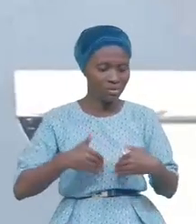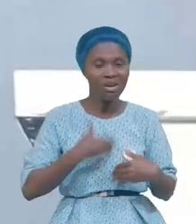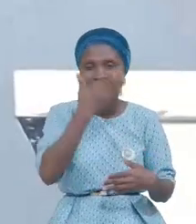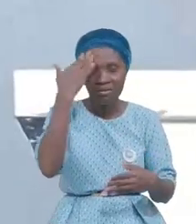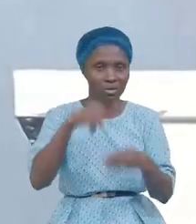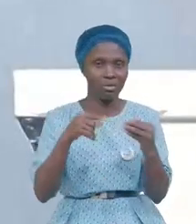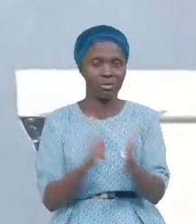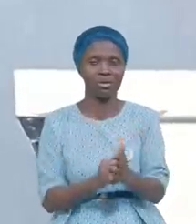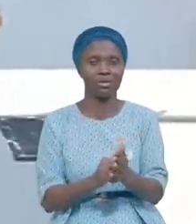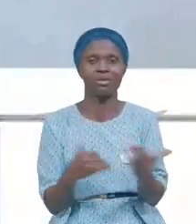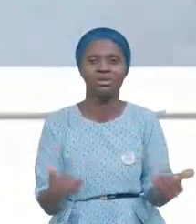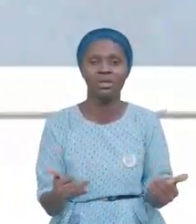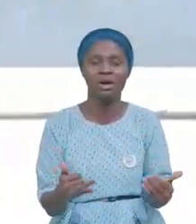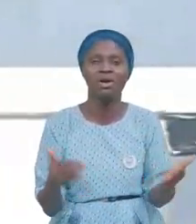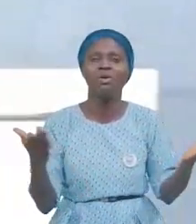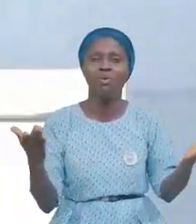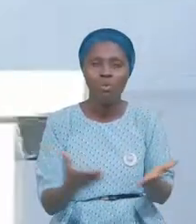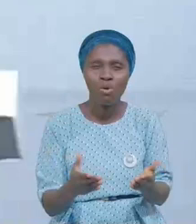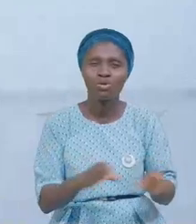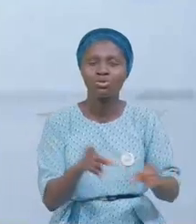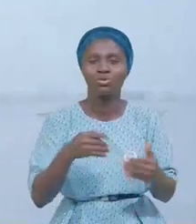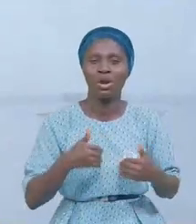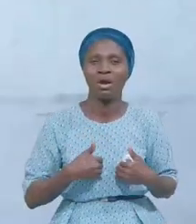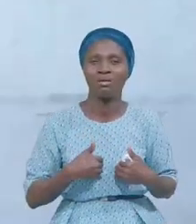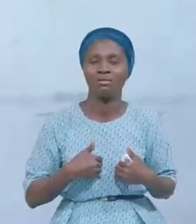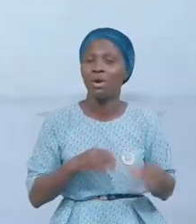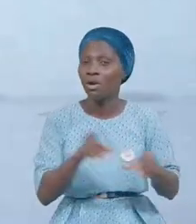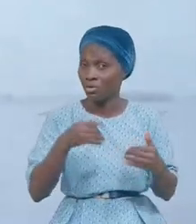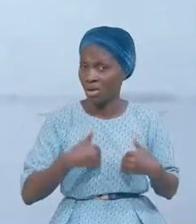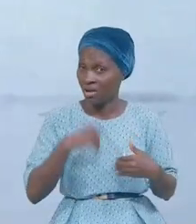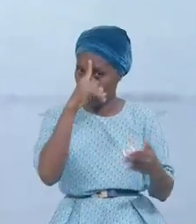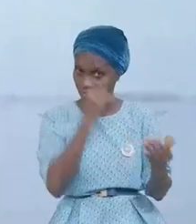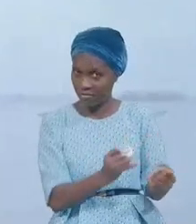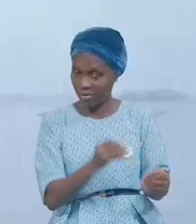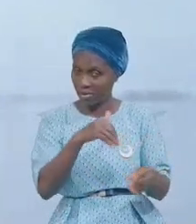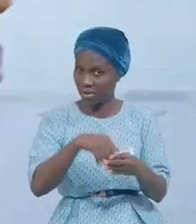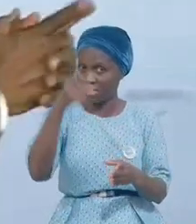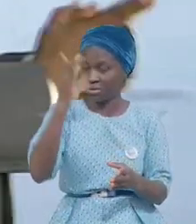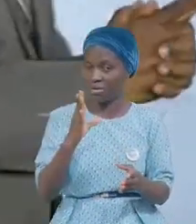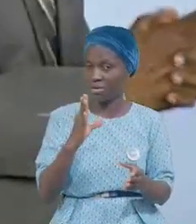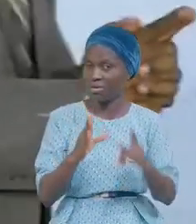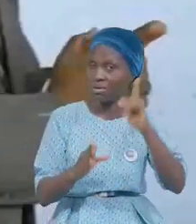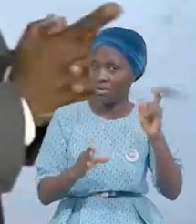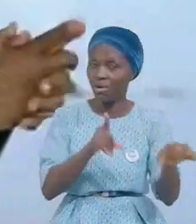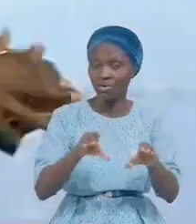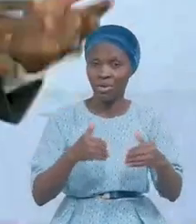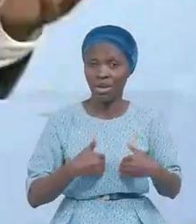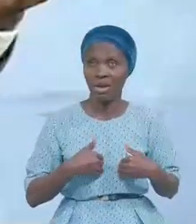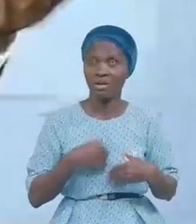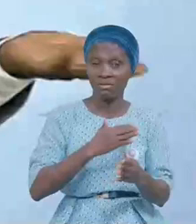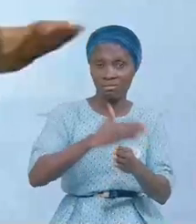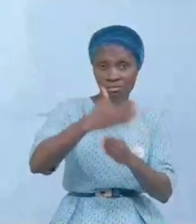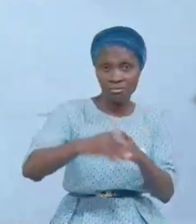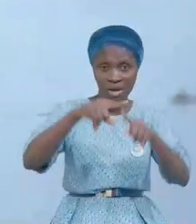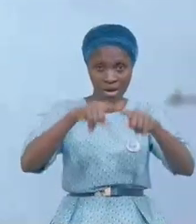Qu'est-ce que tu as? Est-ce que tu as la foi en Dieu? Est-ce que tu as la confiance totale en Dieu? Est-ce que tu as la dépendance